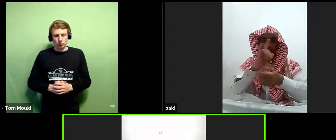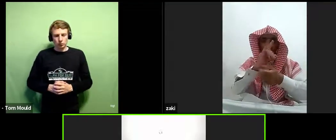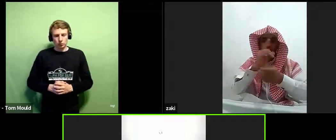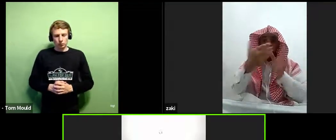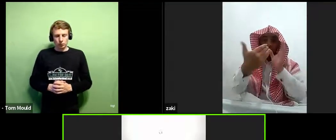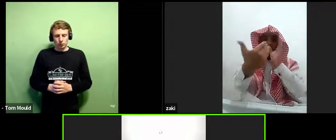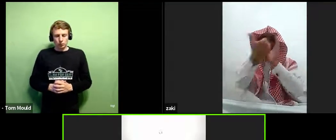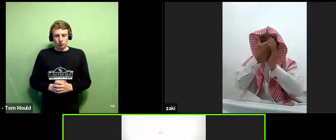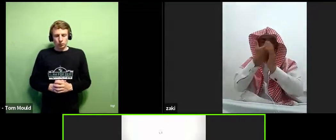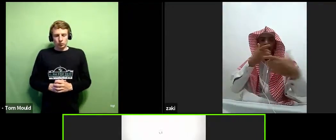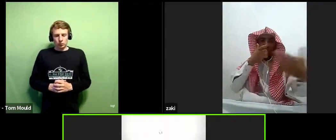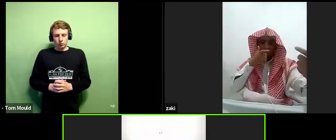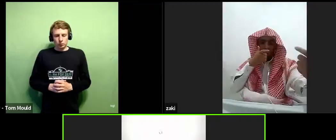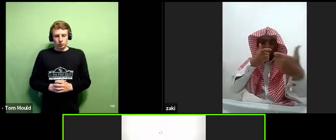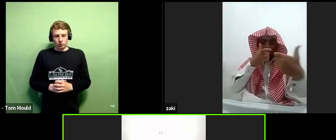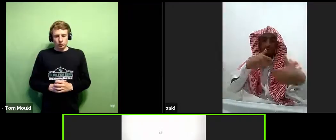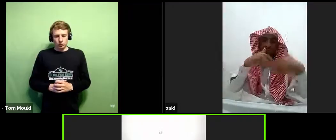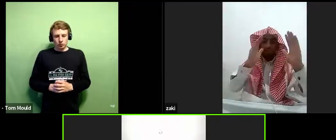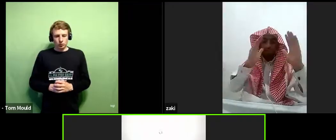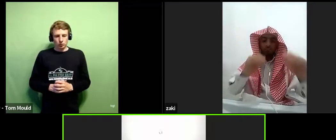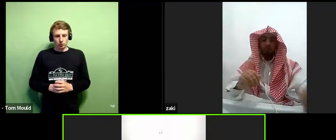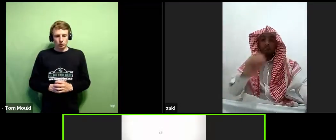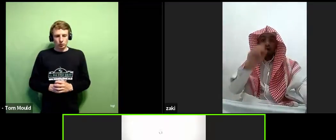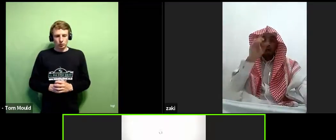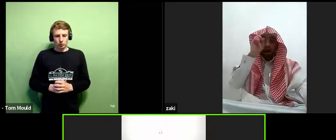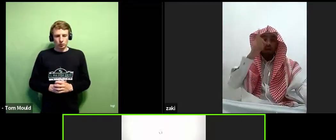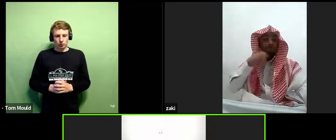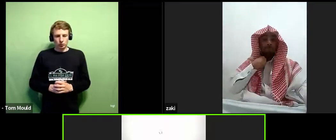إن الله لا يحب